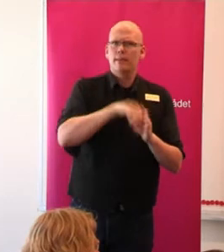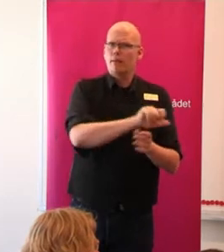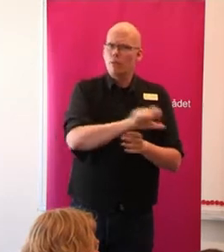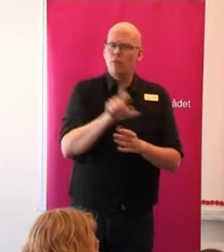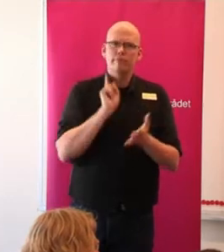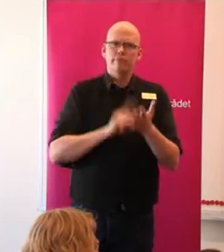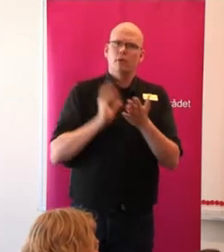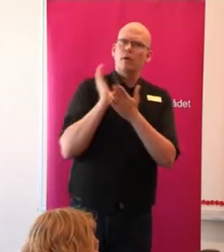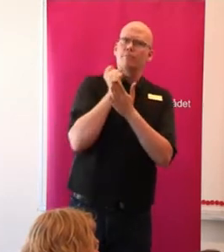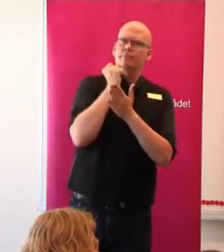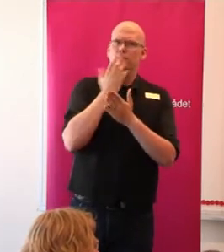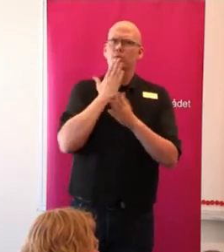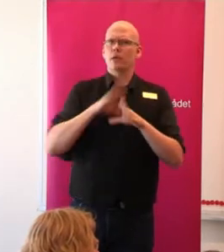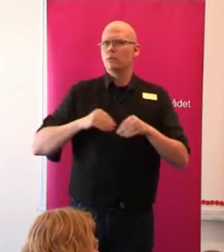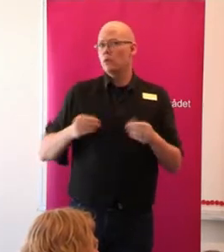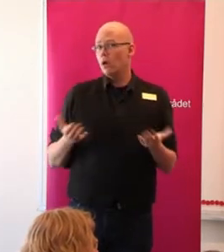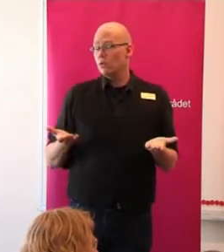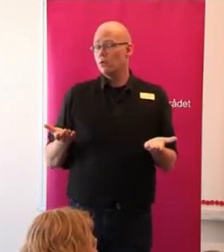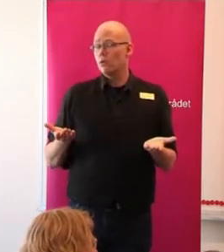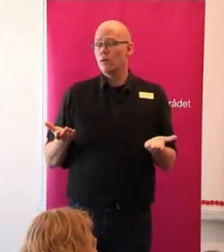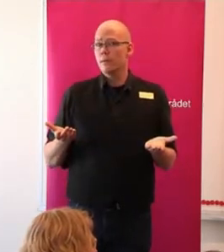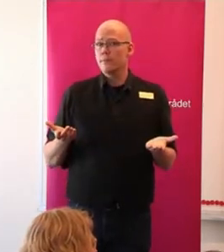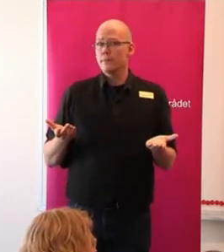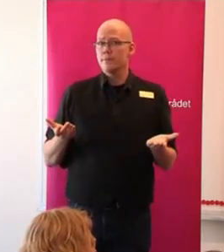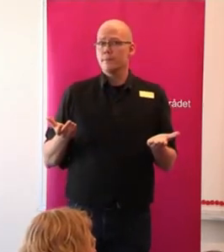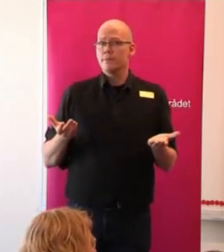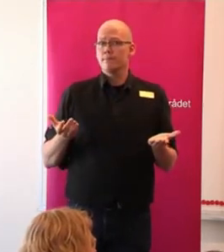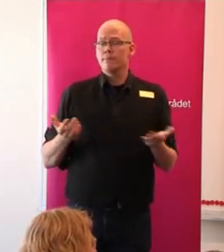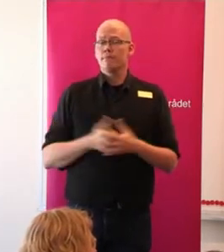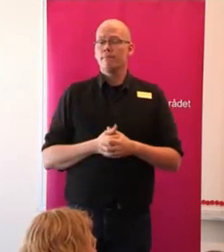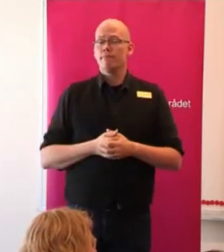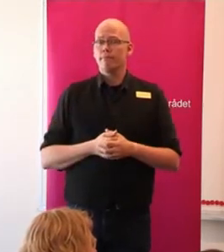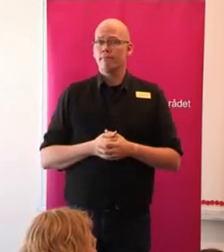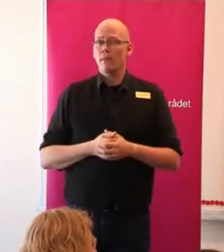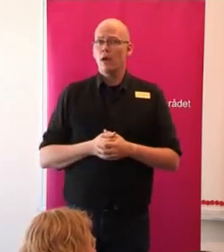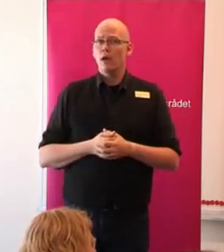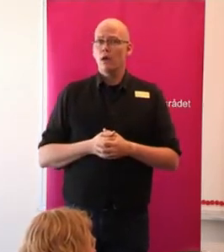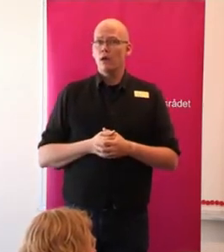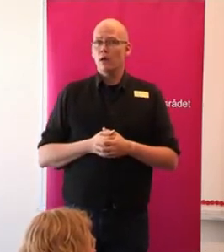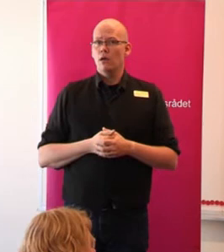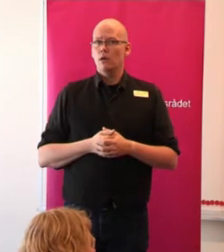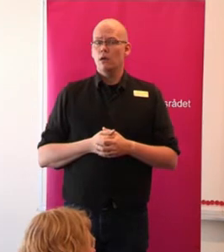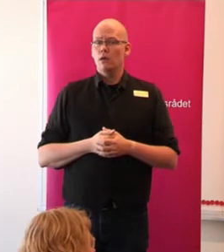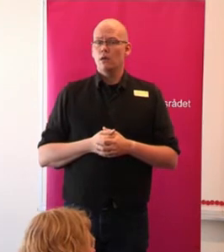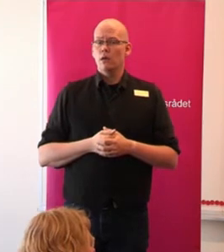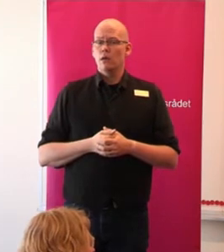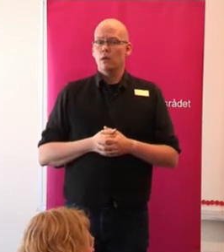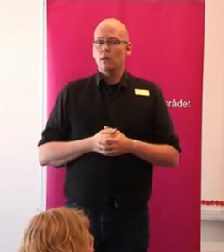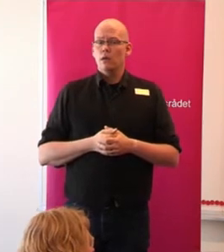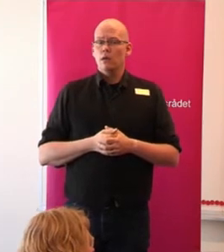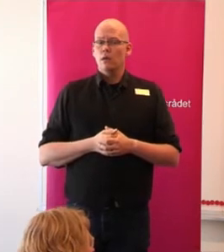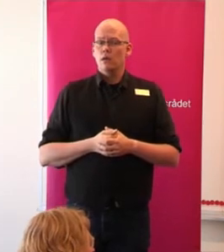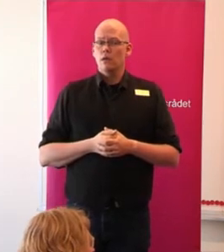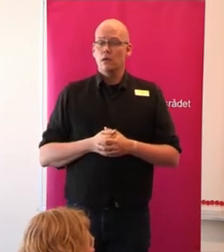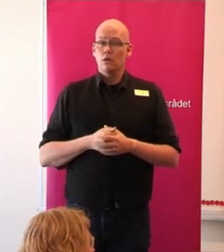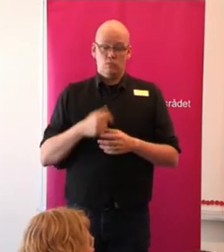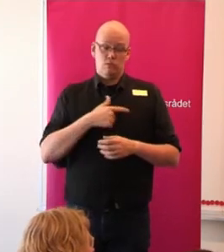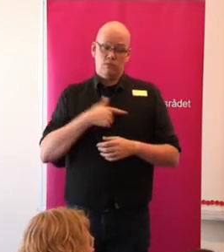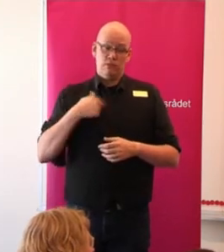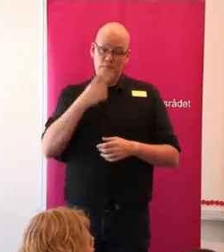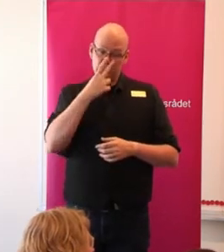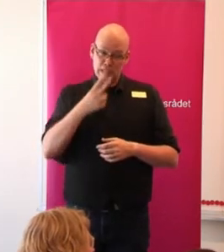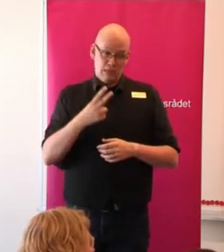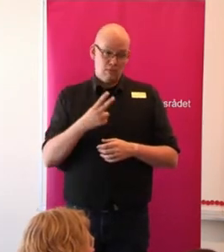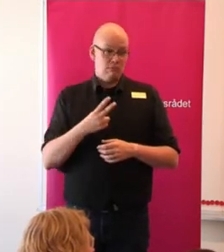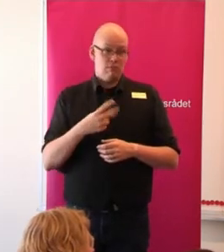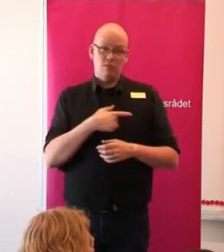här resultaten. Och där måste liksom, alltså, både i de direktiv som går